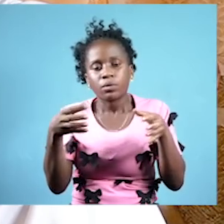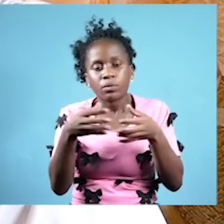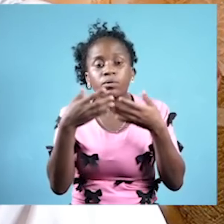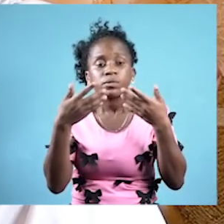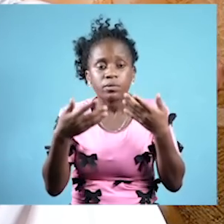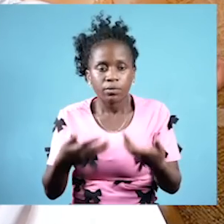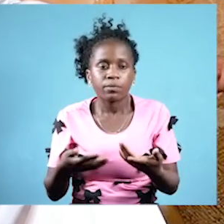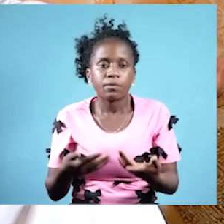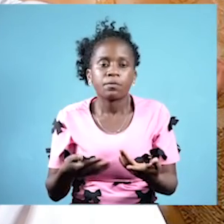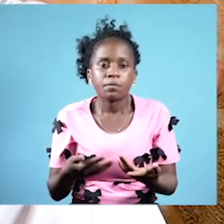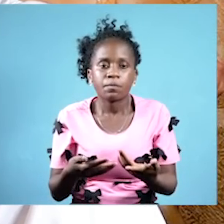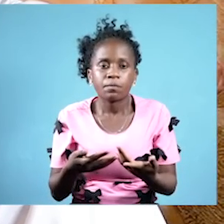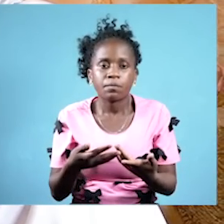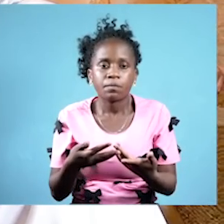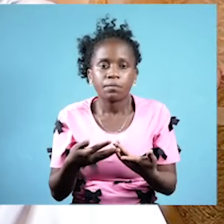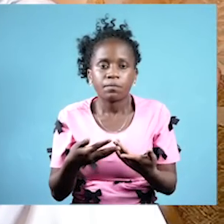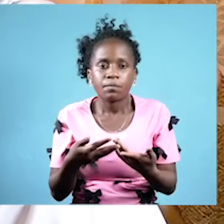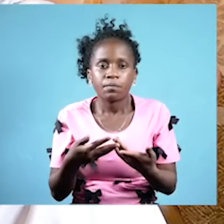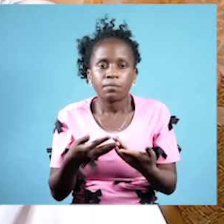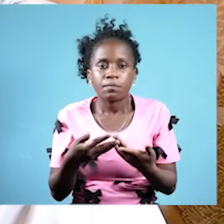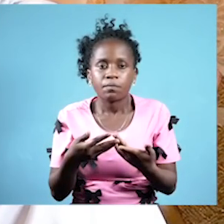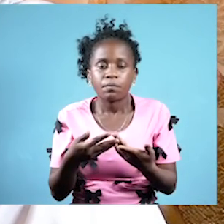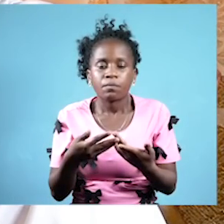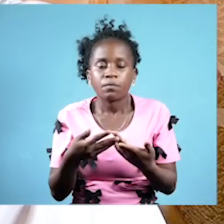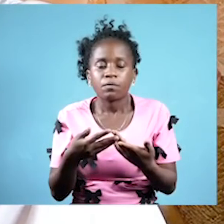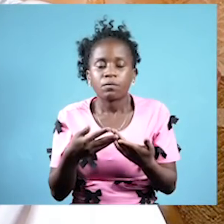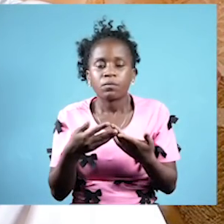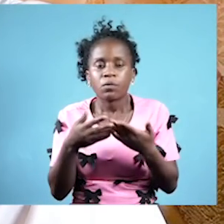zinatakiwa zichukuliwe na kiongozi